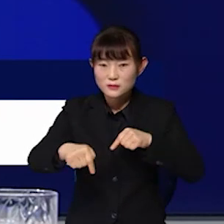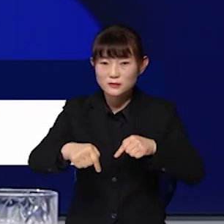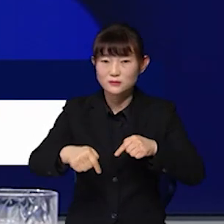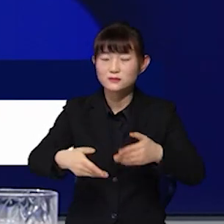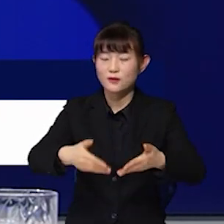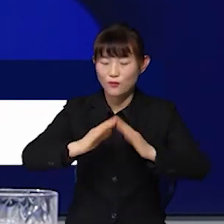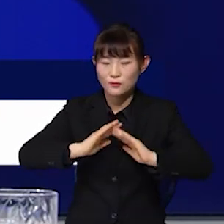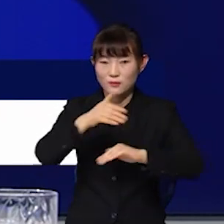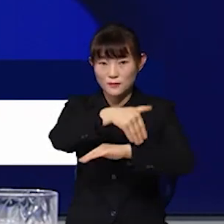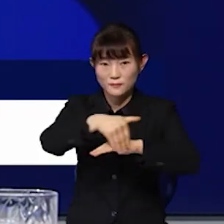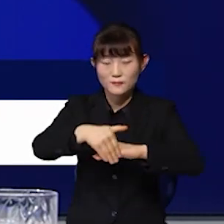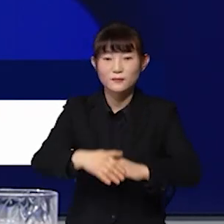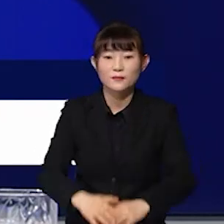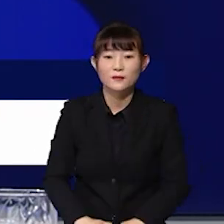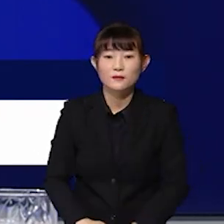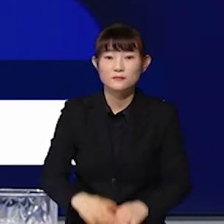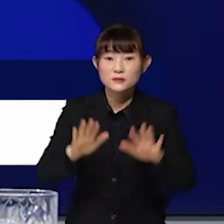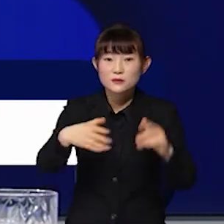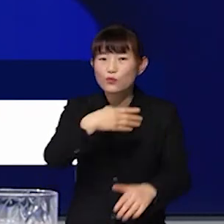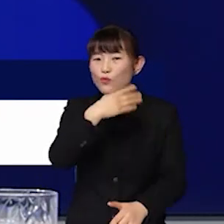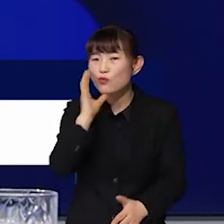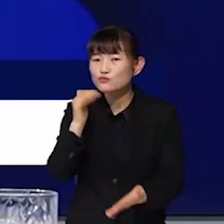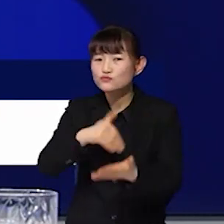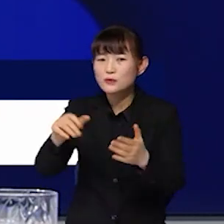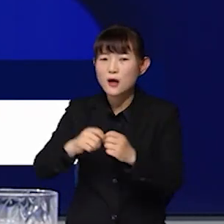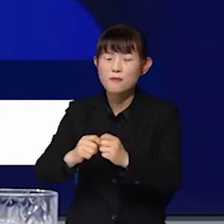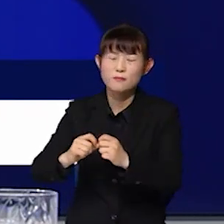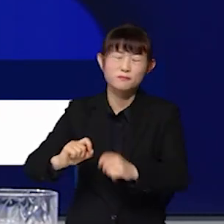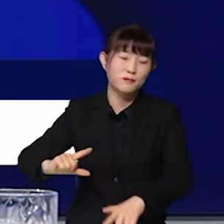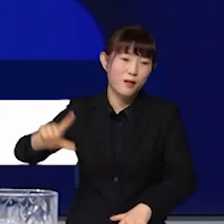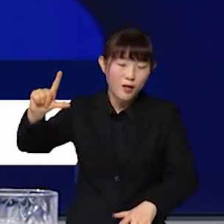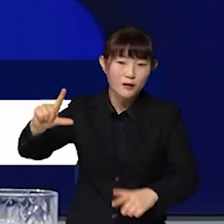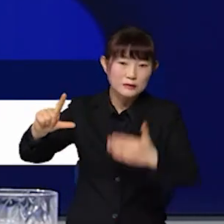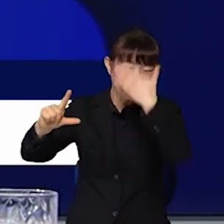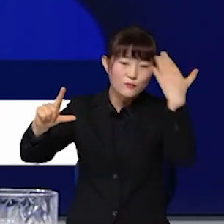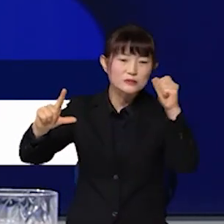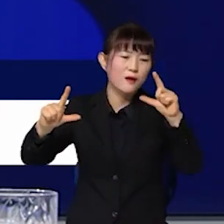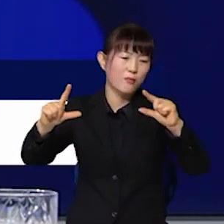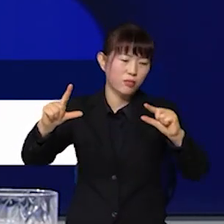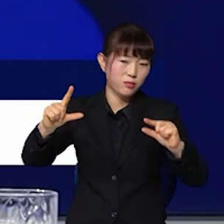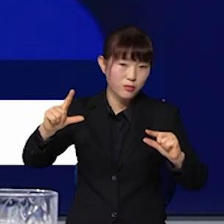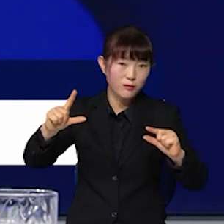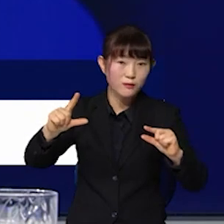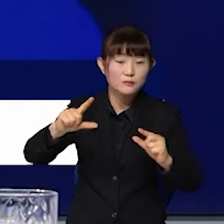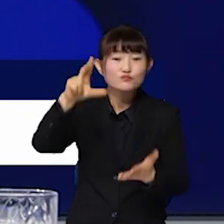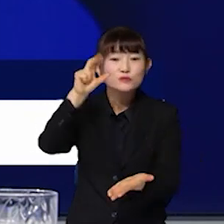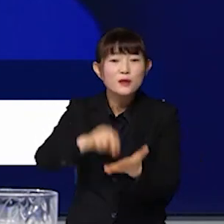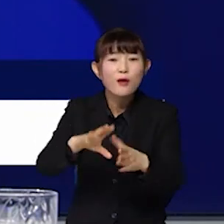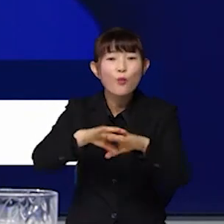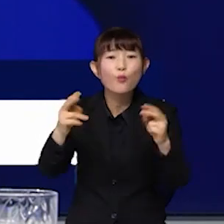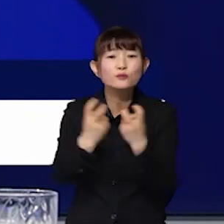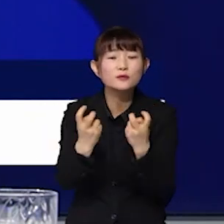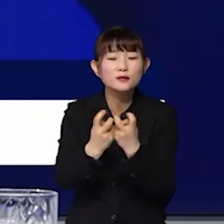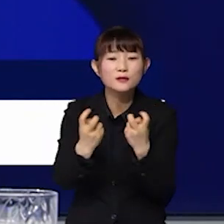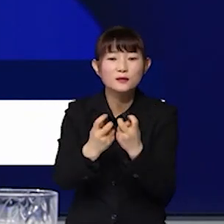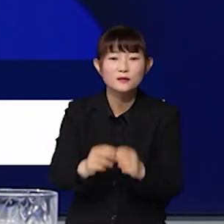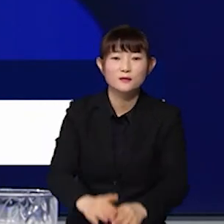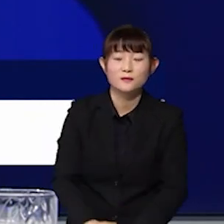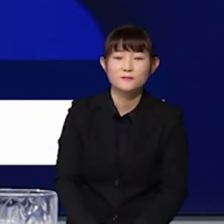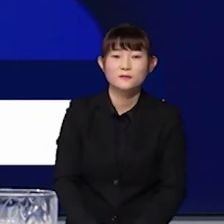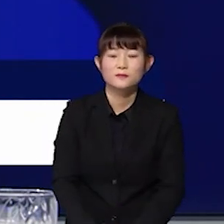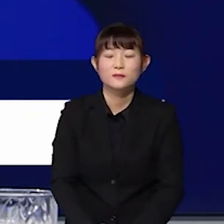따로 펴고 있습니다 왜 지금 노인 인구는 늘어나고 젊은 인구는 줄어들고 있기 때문에 이걸 과연 어떻게 할 거냐 그래서 저희들은